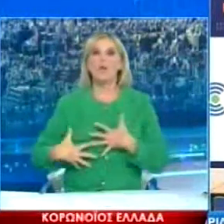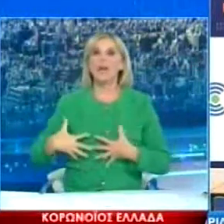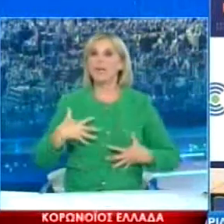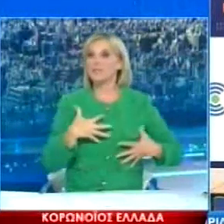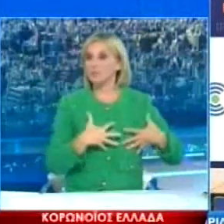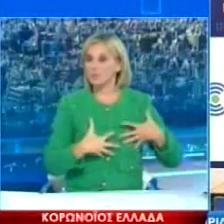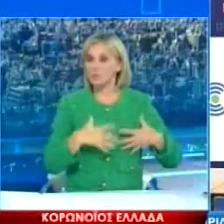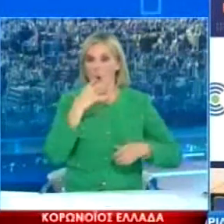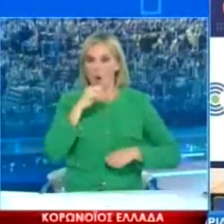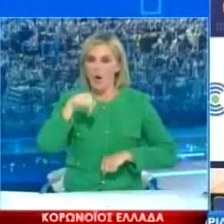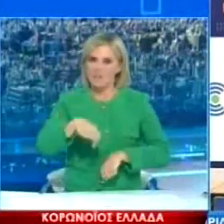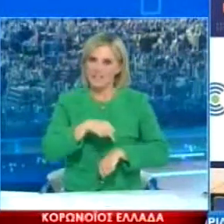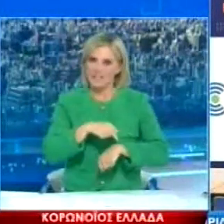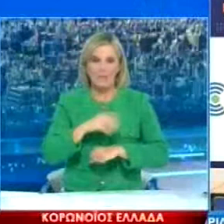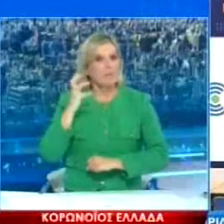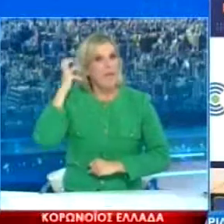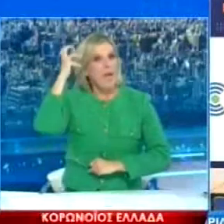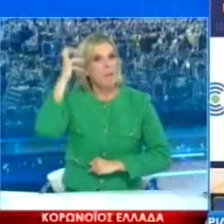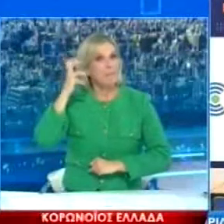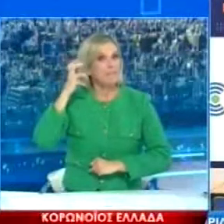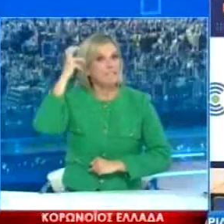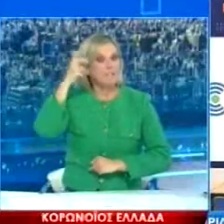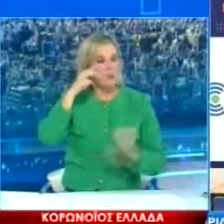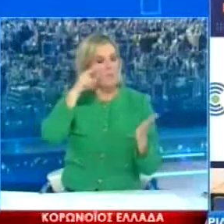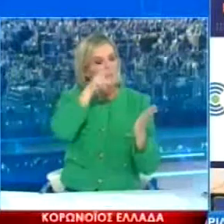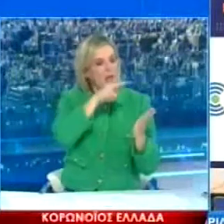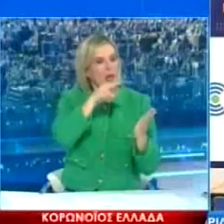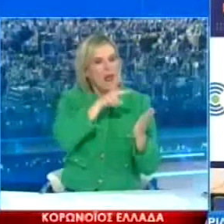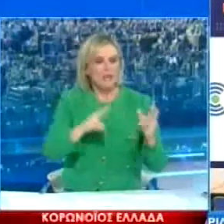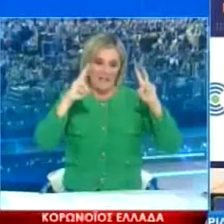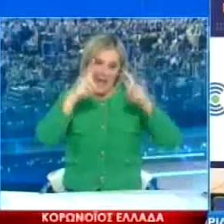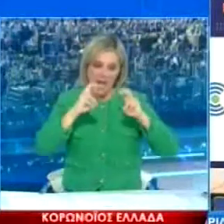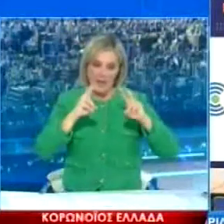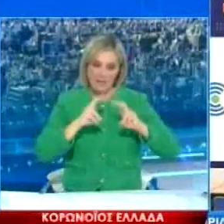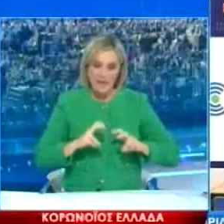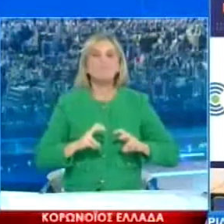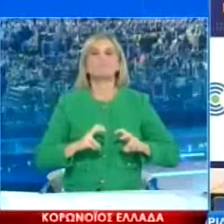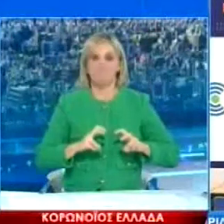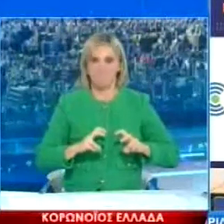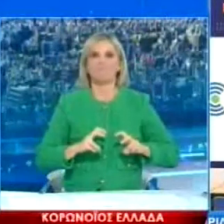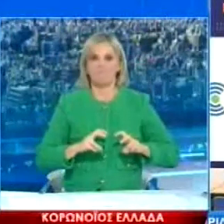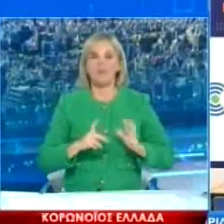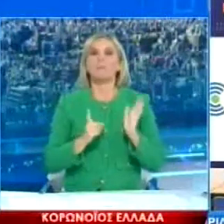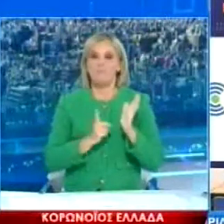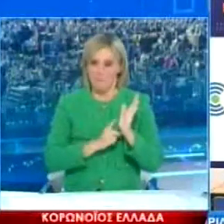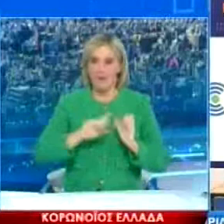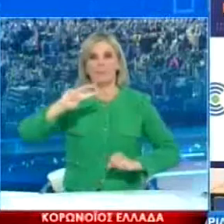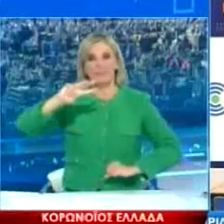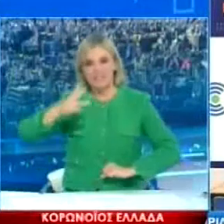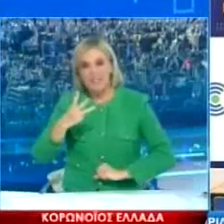μελέτες των αντισωμάτων με την πάροδο του χρόνου. Είναι ένα γεγονός